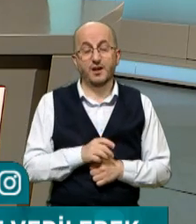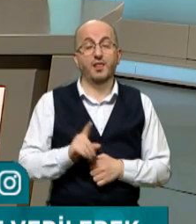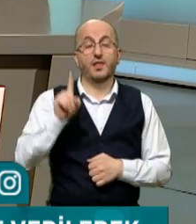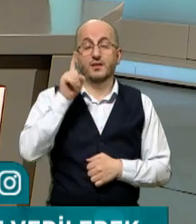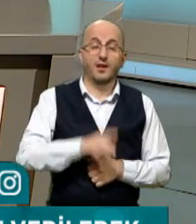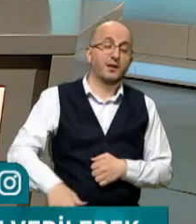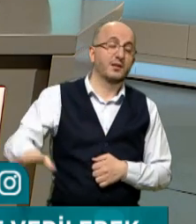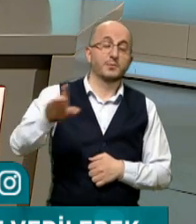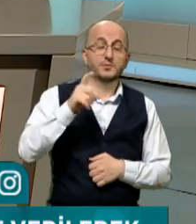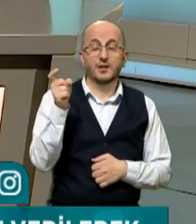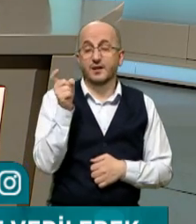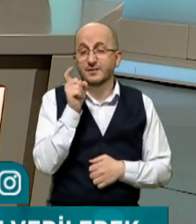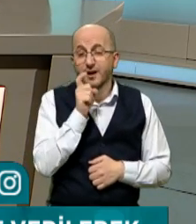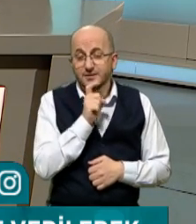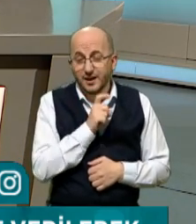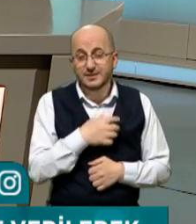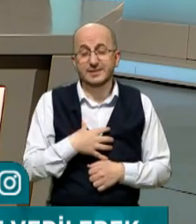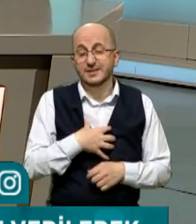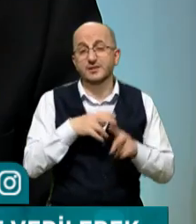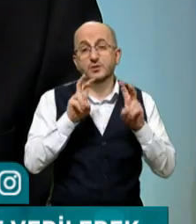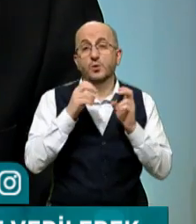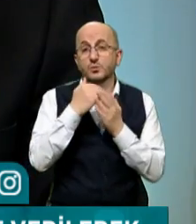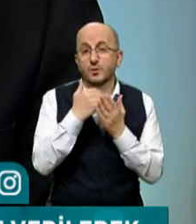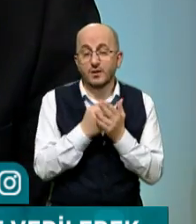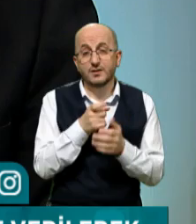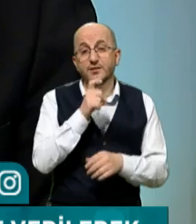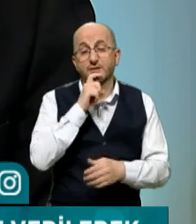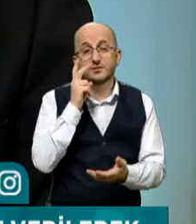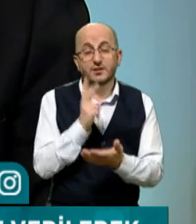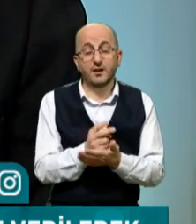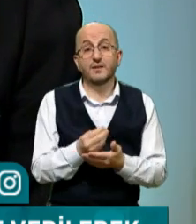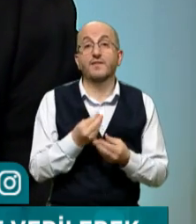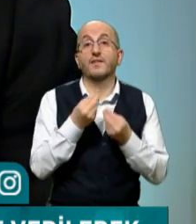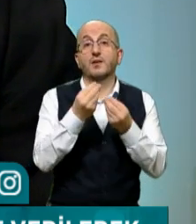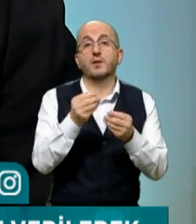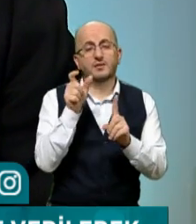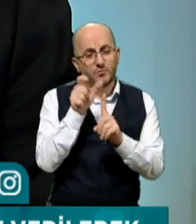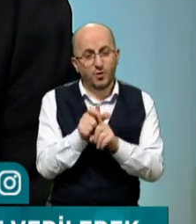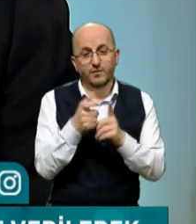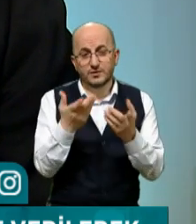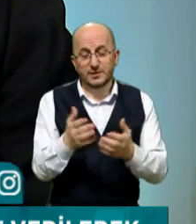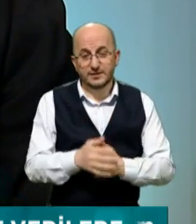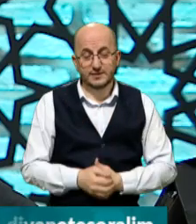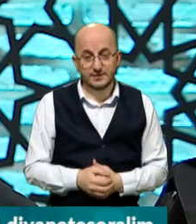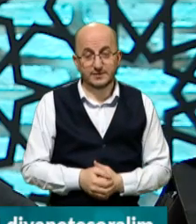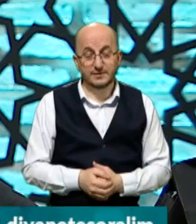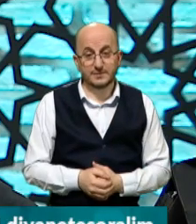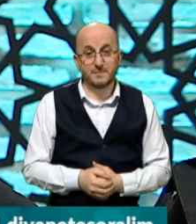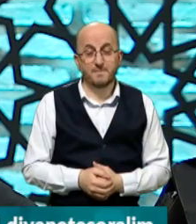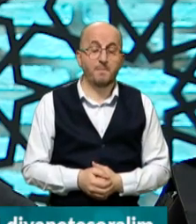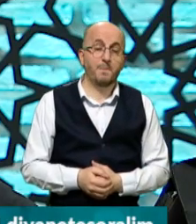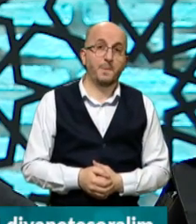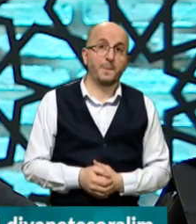hepimizi hatadan özellikle dini konularda yanlış fetva nakletmekten muhafaza alıyoruz. Amin. Acaba şundan mı karıştırdılar